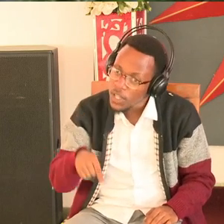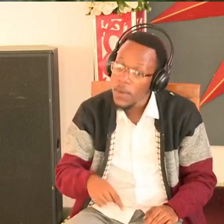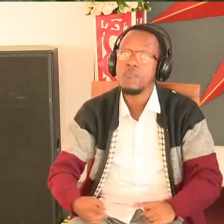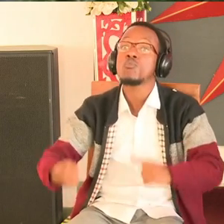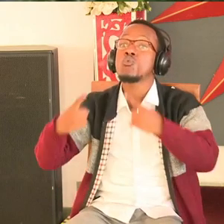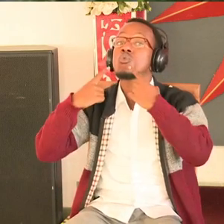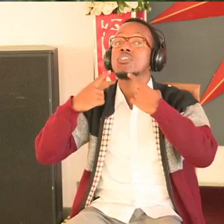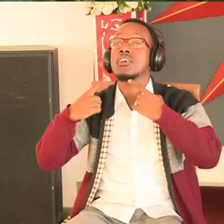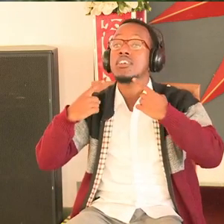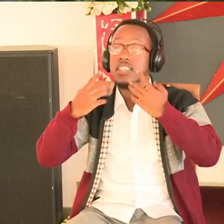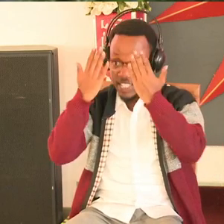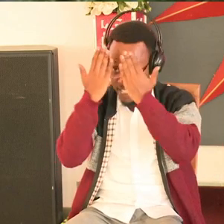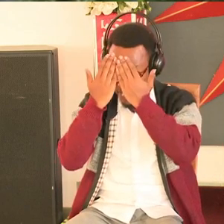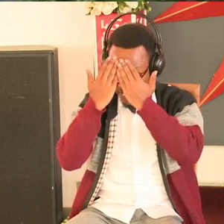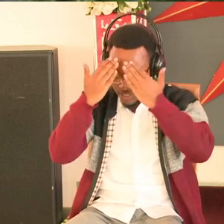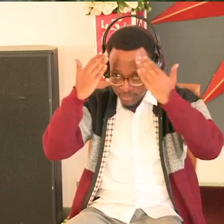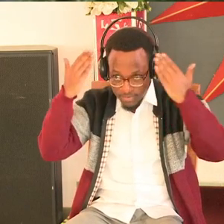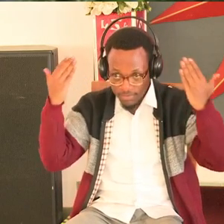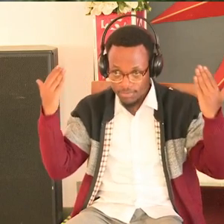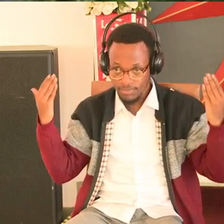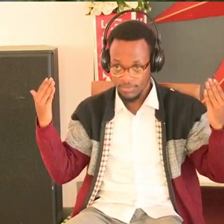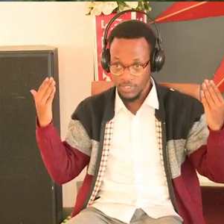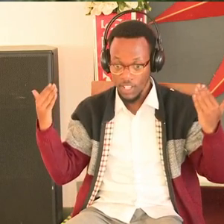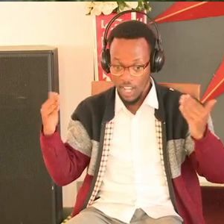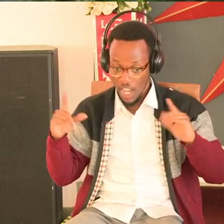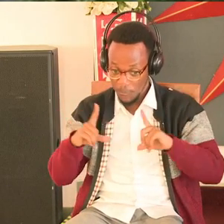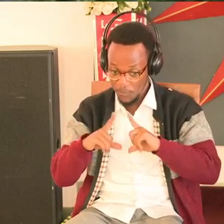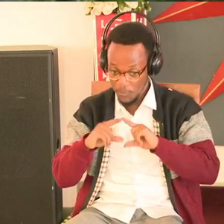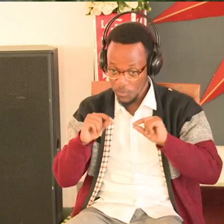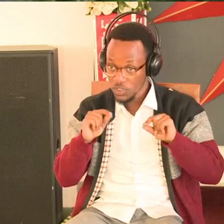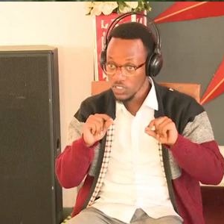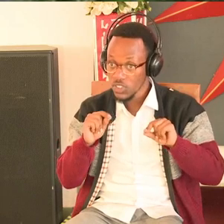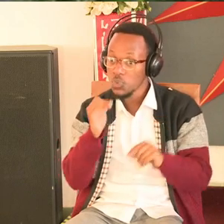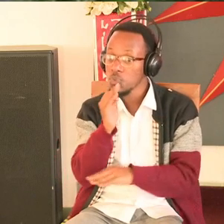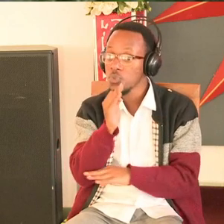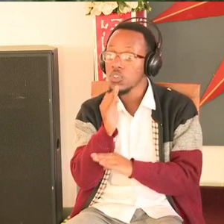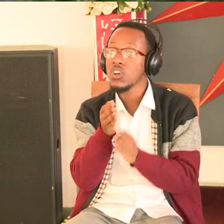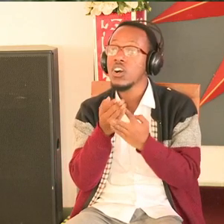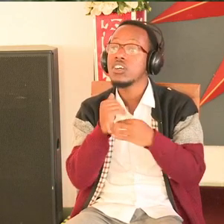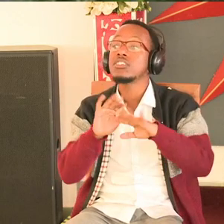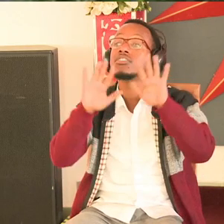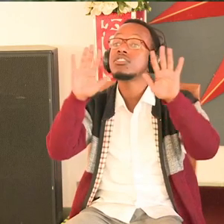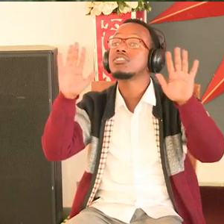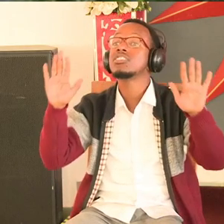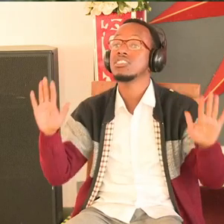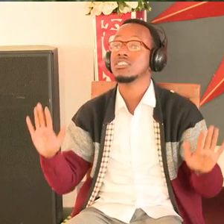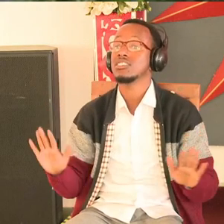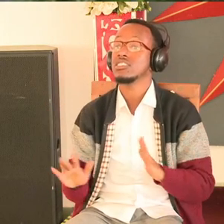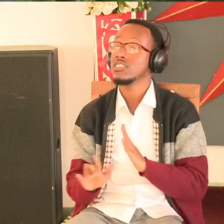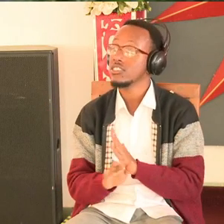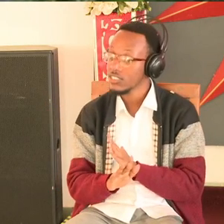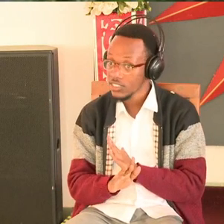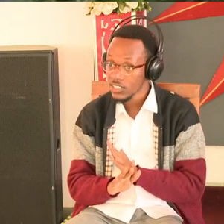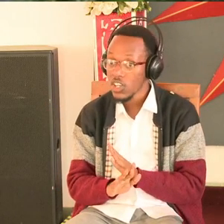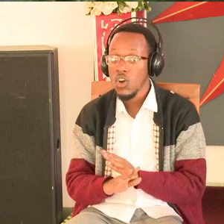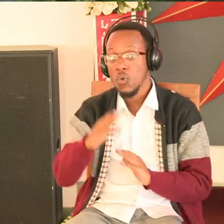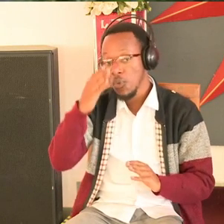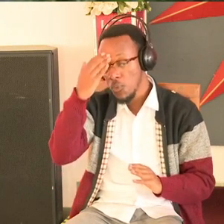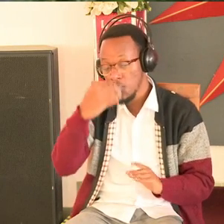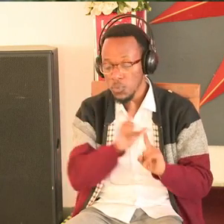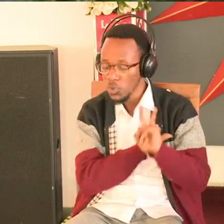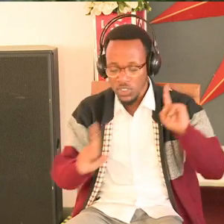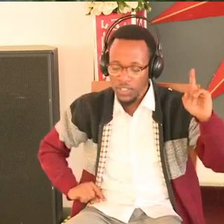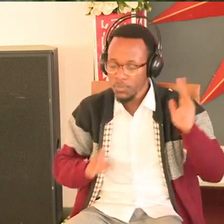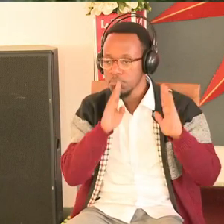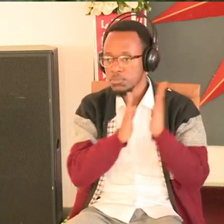havaho igitwikirizo noneho aya magambo yakabwirizwa n'umucyo wuzuye. Aleluya, umwami wacu